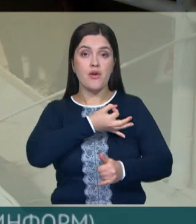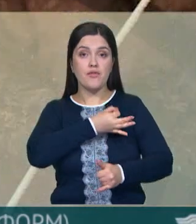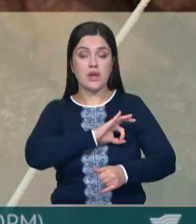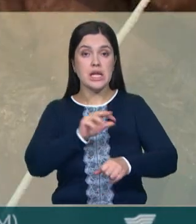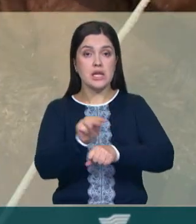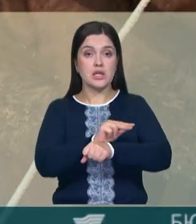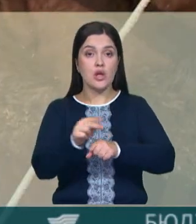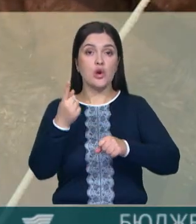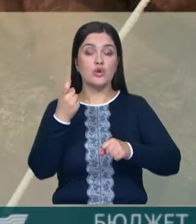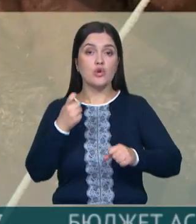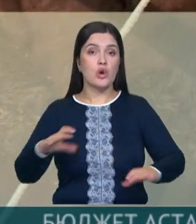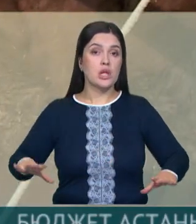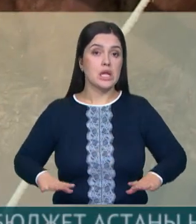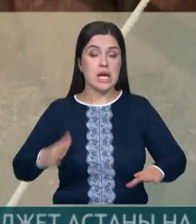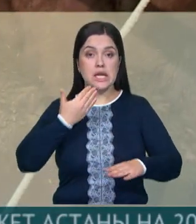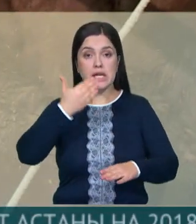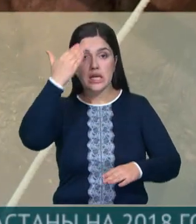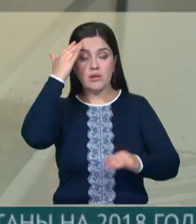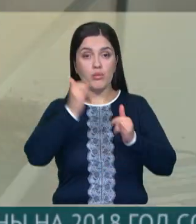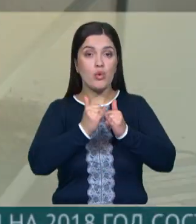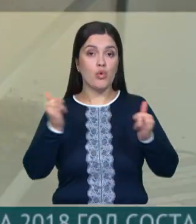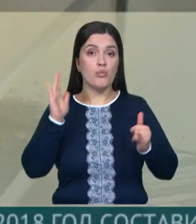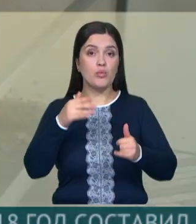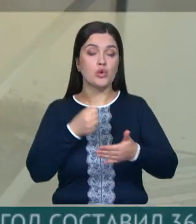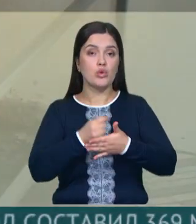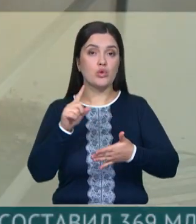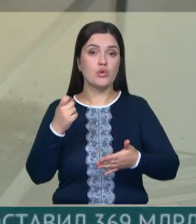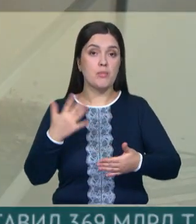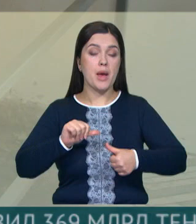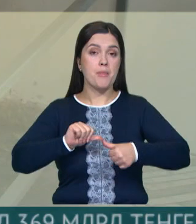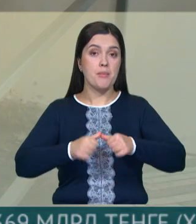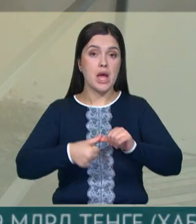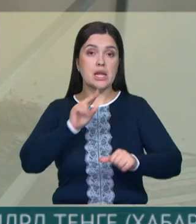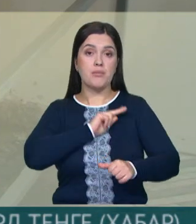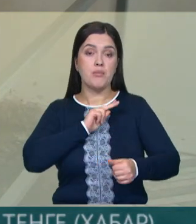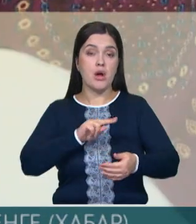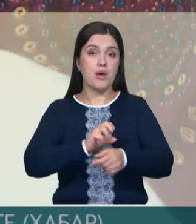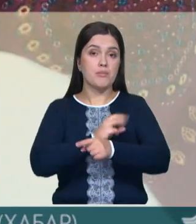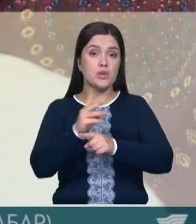держат 100 кобылиц. Летом планируют увеличить поголовье до 150. Постоянной